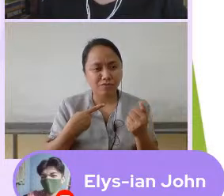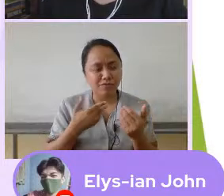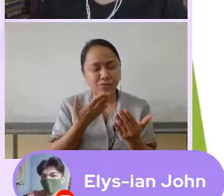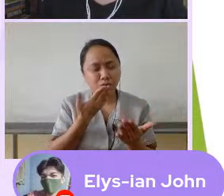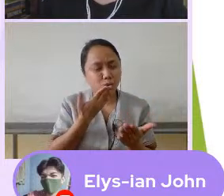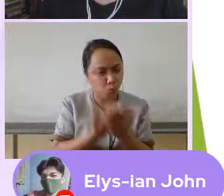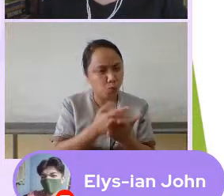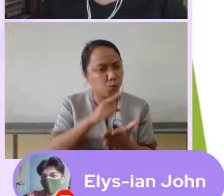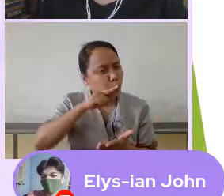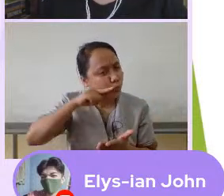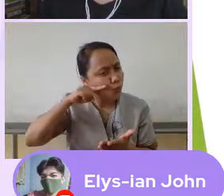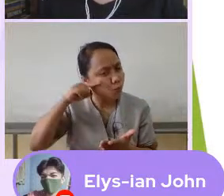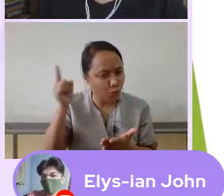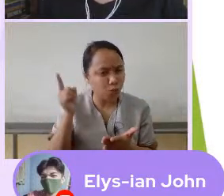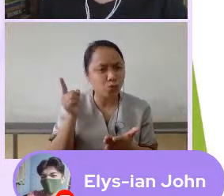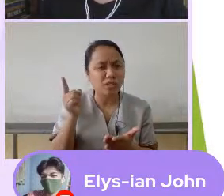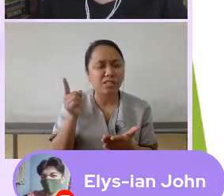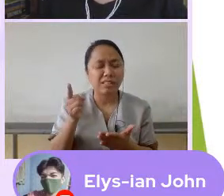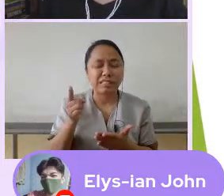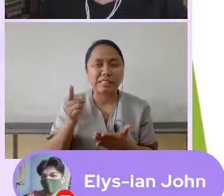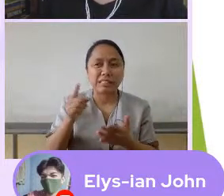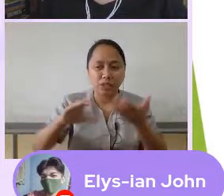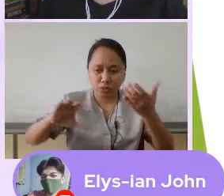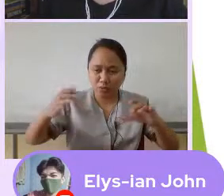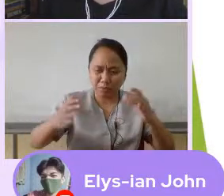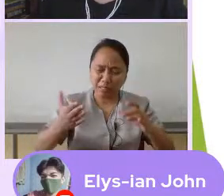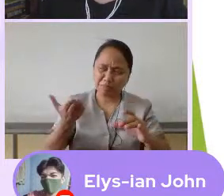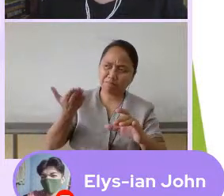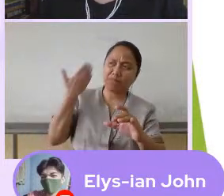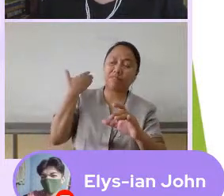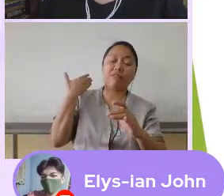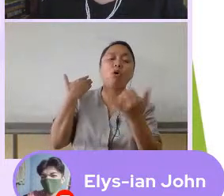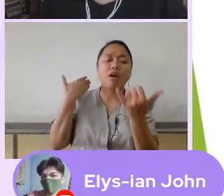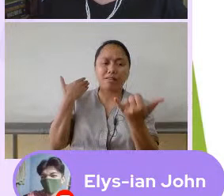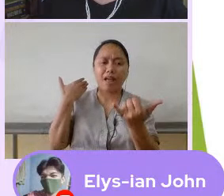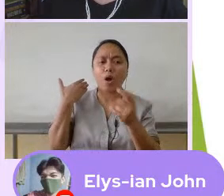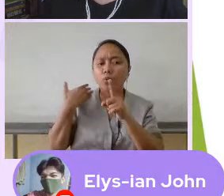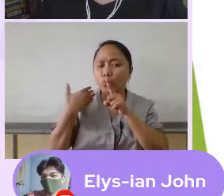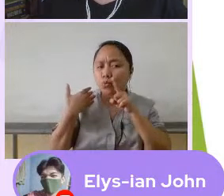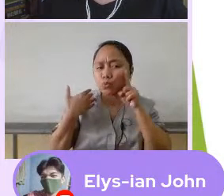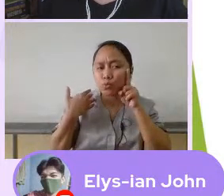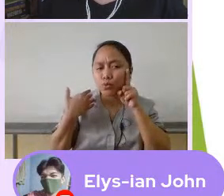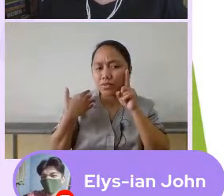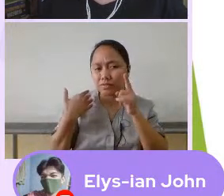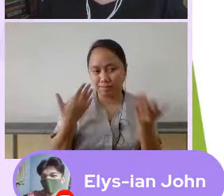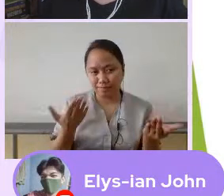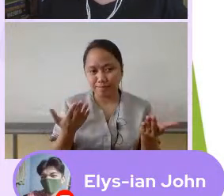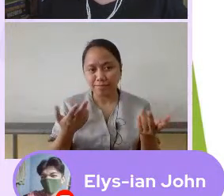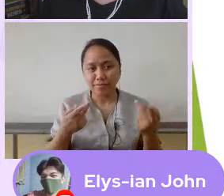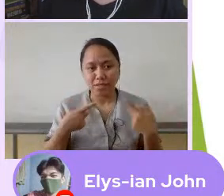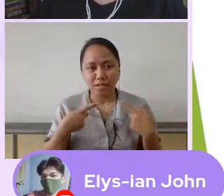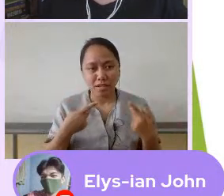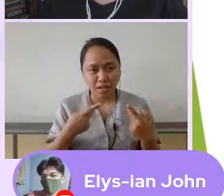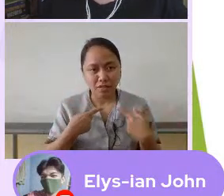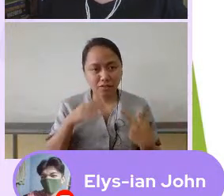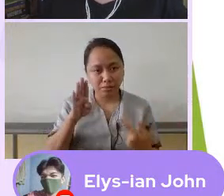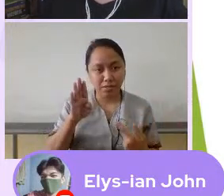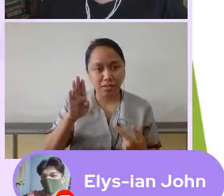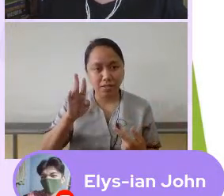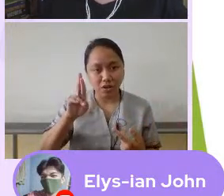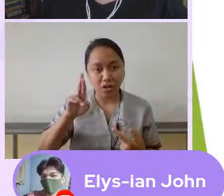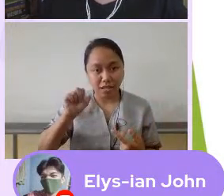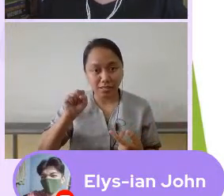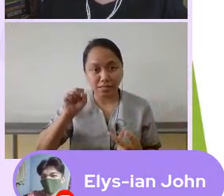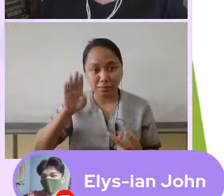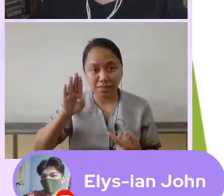mas maayos kaysa nung nakaraan. Okay, so RSBSA is being used not only by the DA